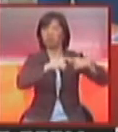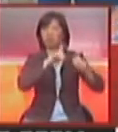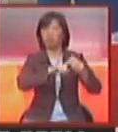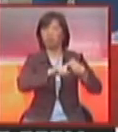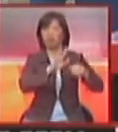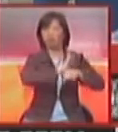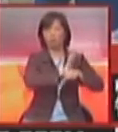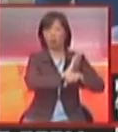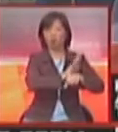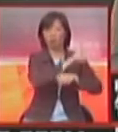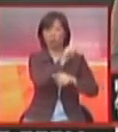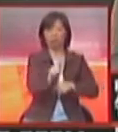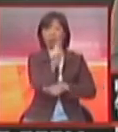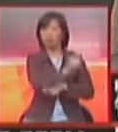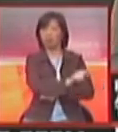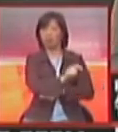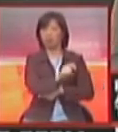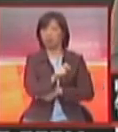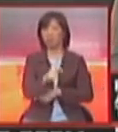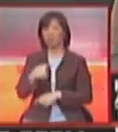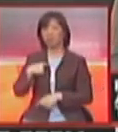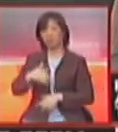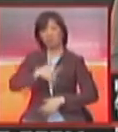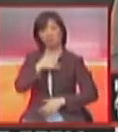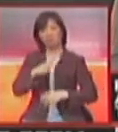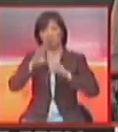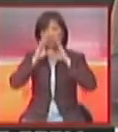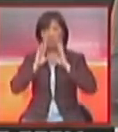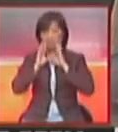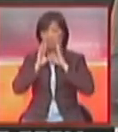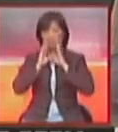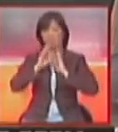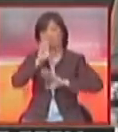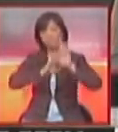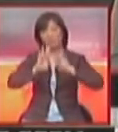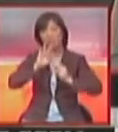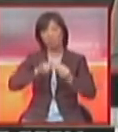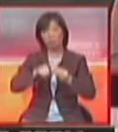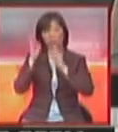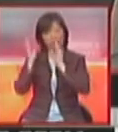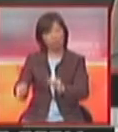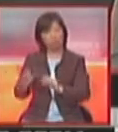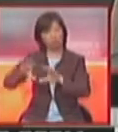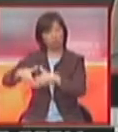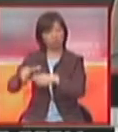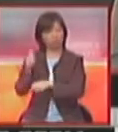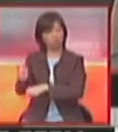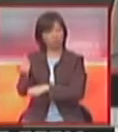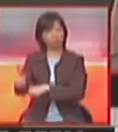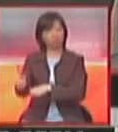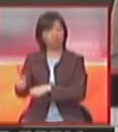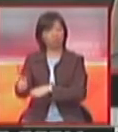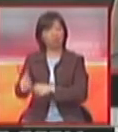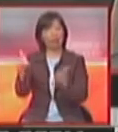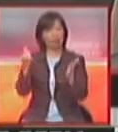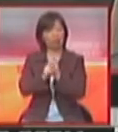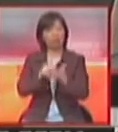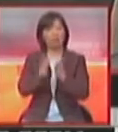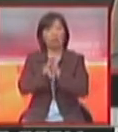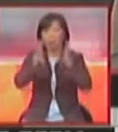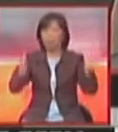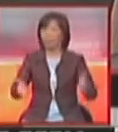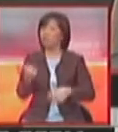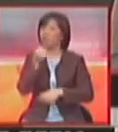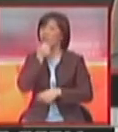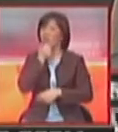T3? Well, nakakalungkot yung ginawa ng MTRCB, Cheryl, no? At para sa atin, yan ay isang malaking